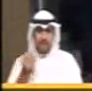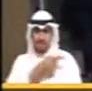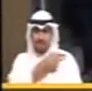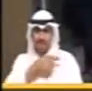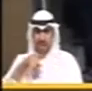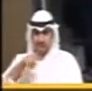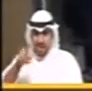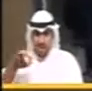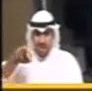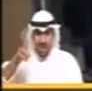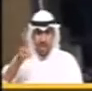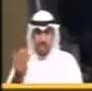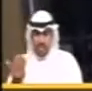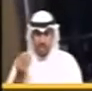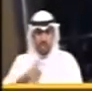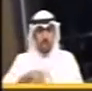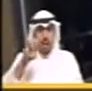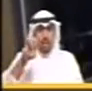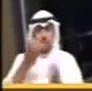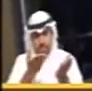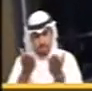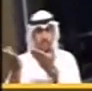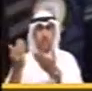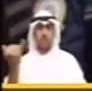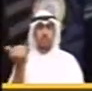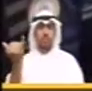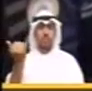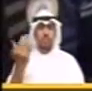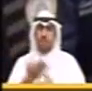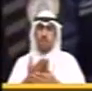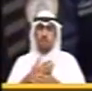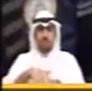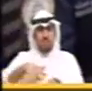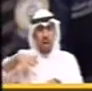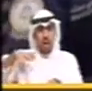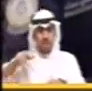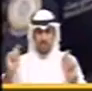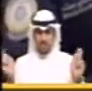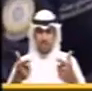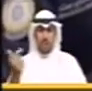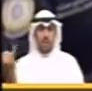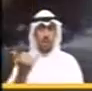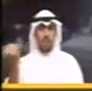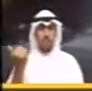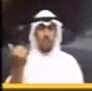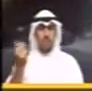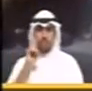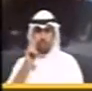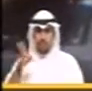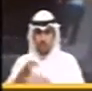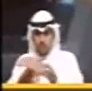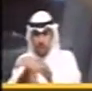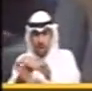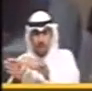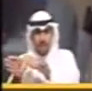الله. وإن شاء الله الصيف هذا في أمور متغيرة، سوينا لهم مدخل خاص للكويتيين ومدخل